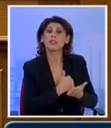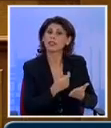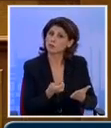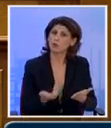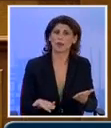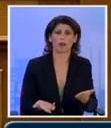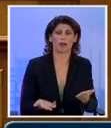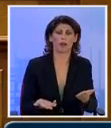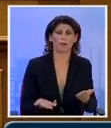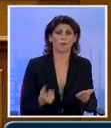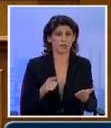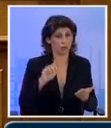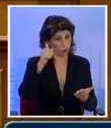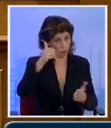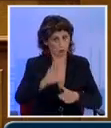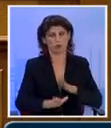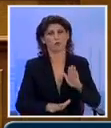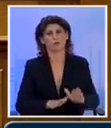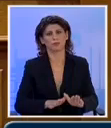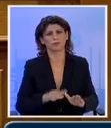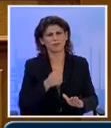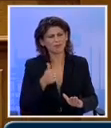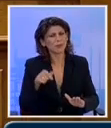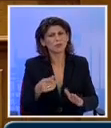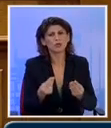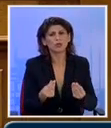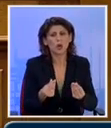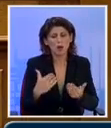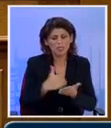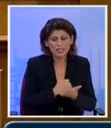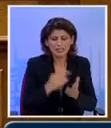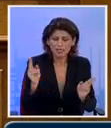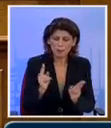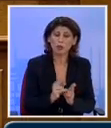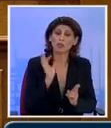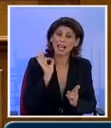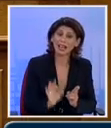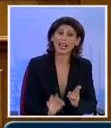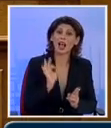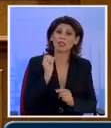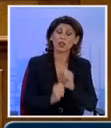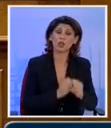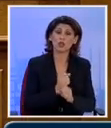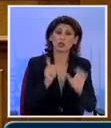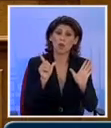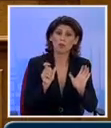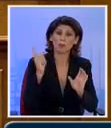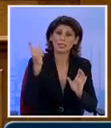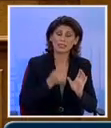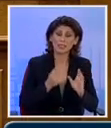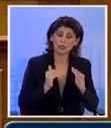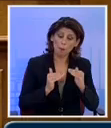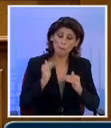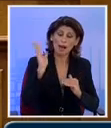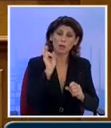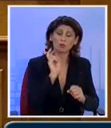έγιναν. Αυτό ήταν το πρώτο βήμα. Μόνο έτσι θα μειωθούν οι αδικίες. Όταν κάθε χρόνο το 70% πάνω από το